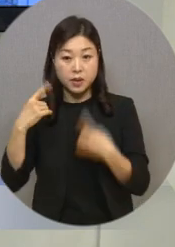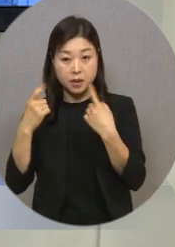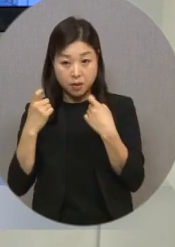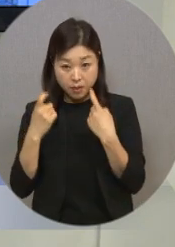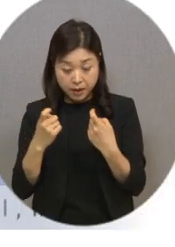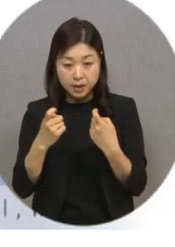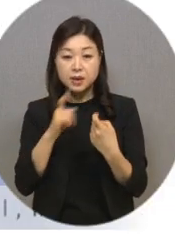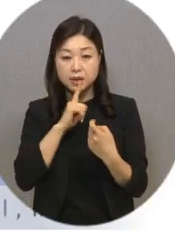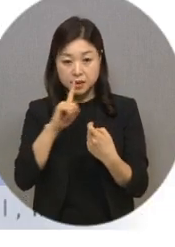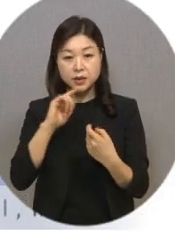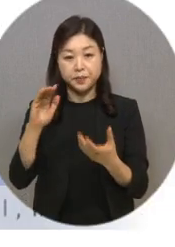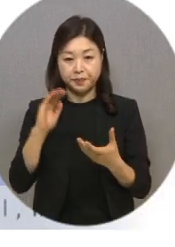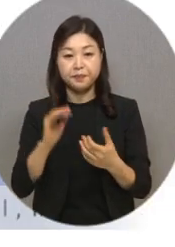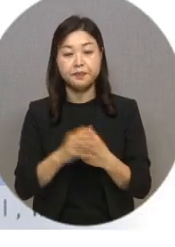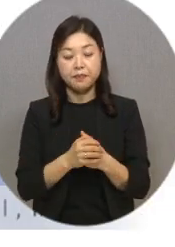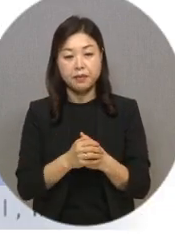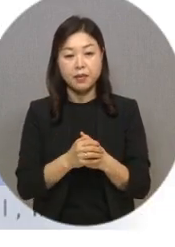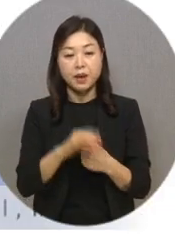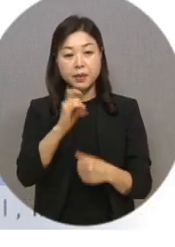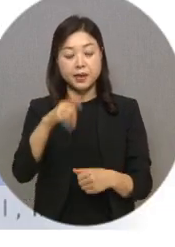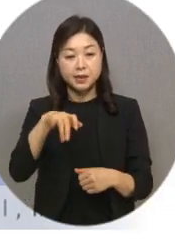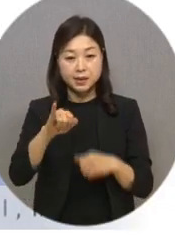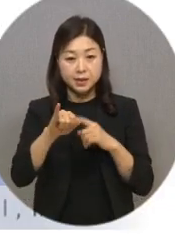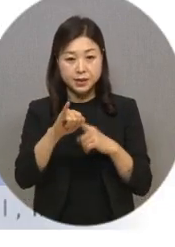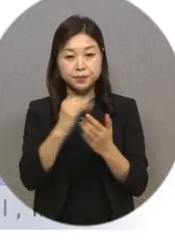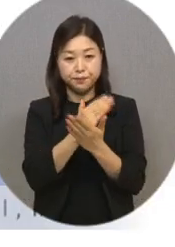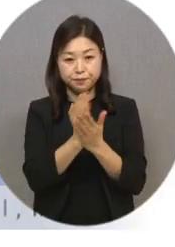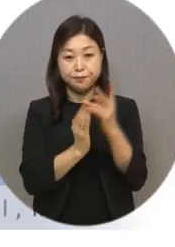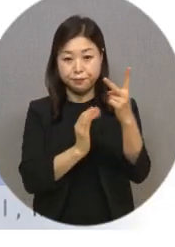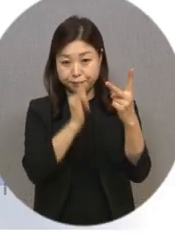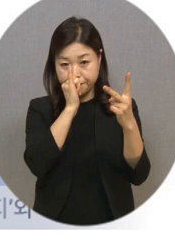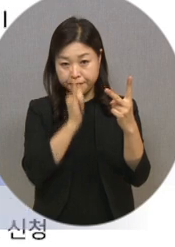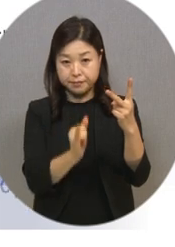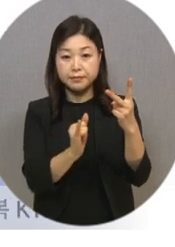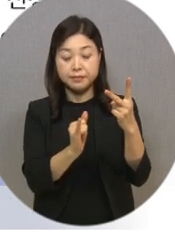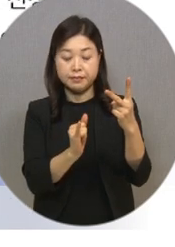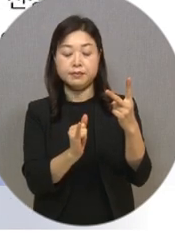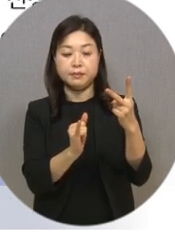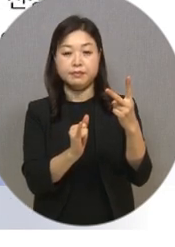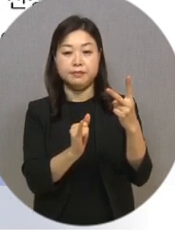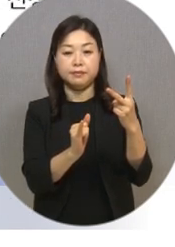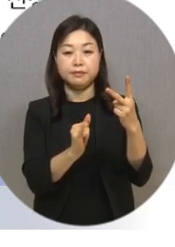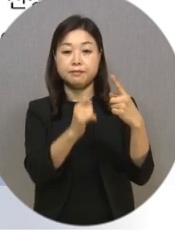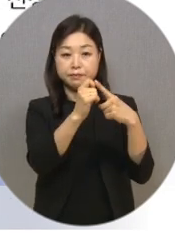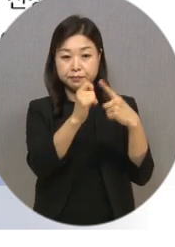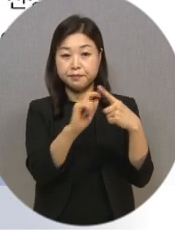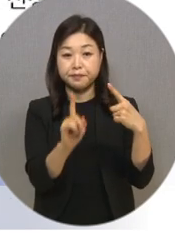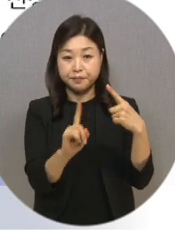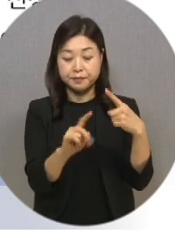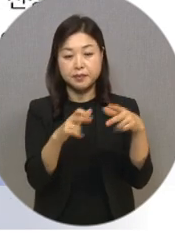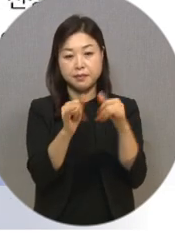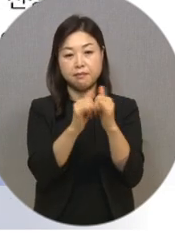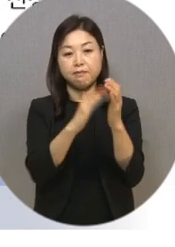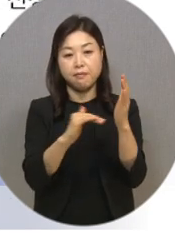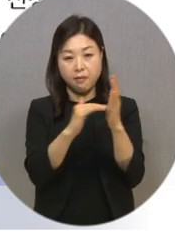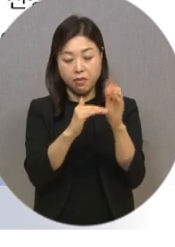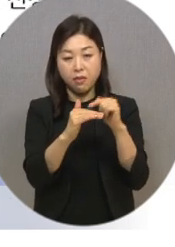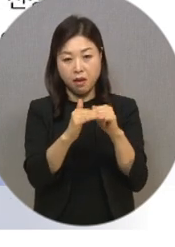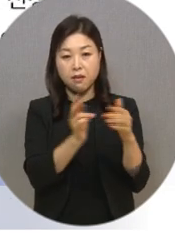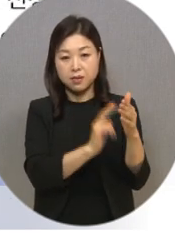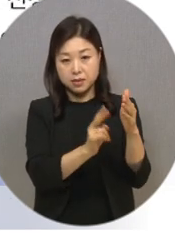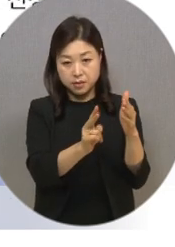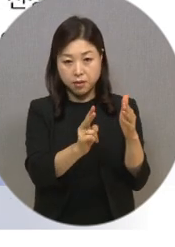말했습니다 패키지 여행은 두 개 부문으로 나뉘어져 있는 가운데이 패키지 여행 일은 장애인 가정에 광역